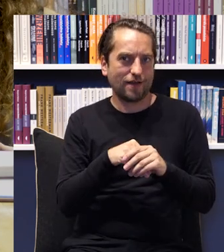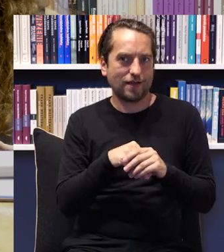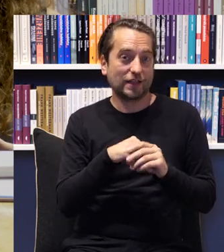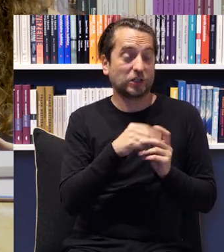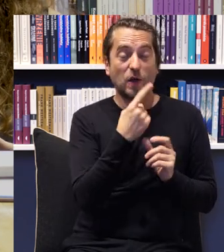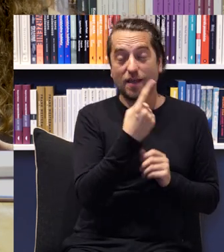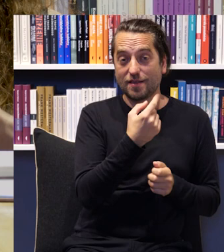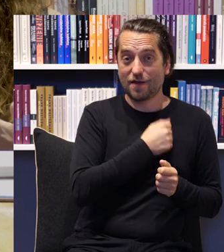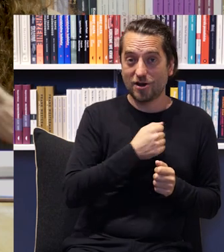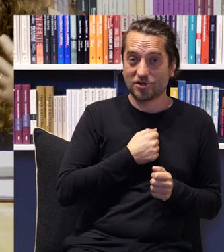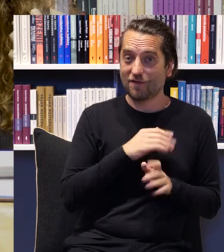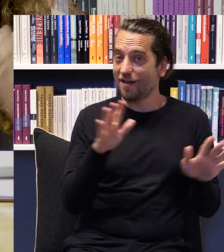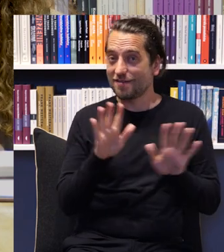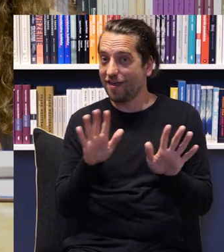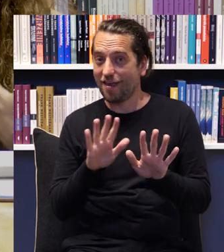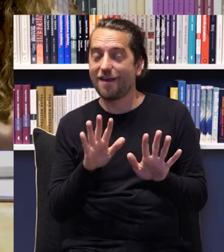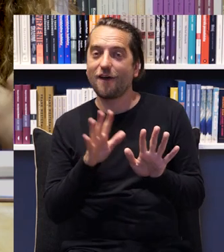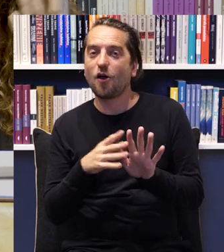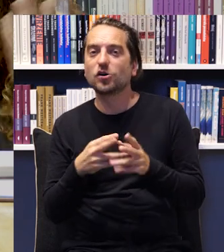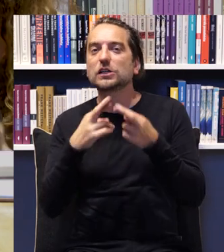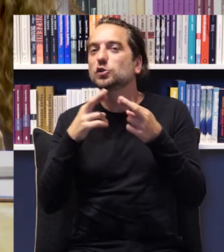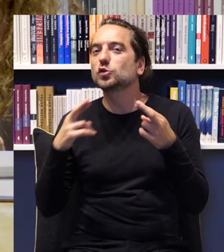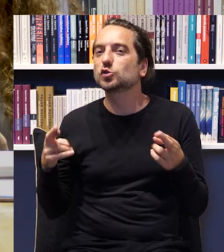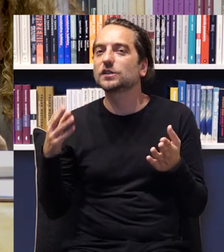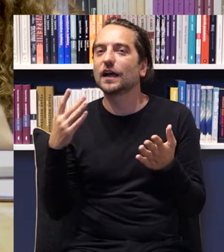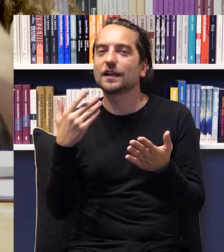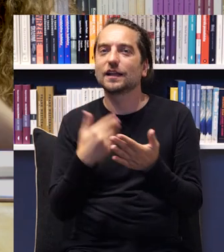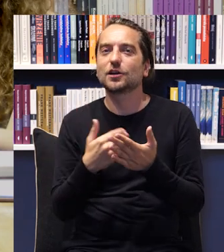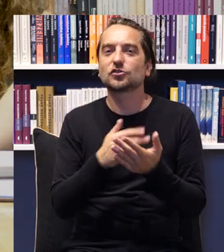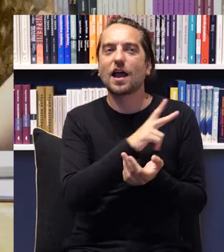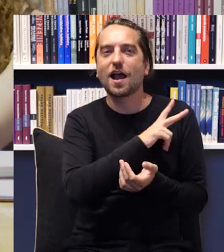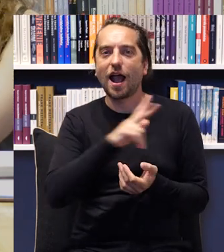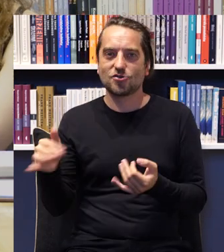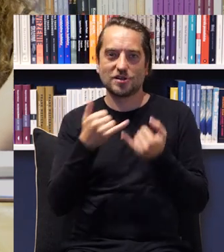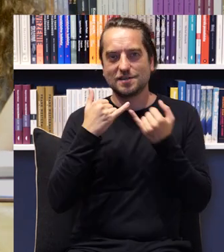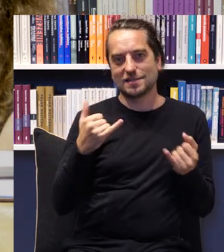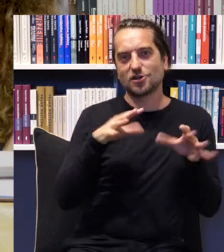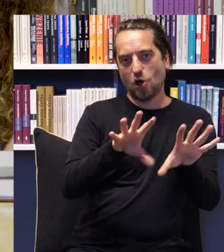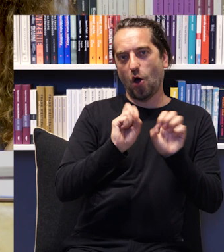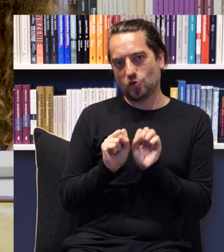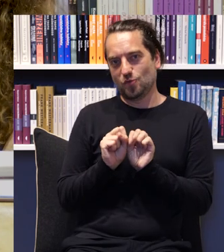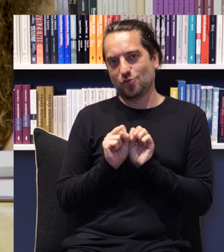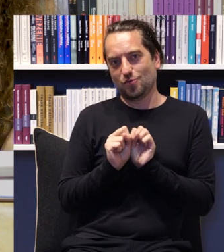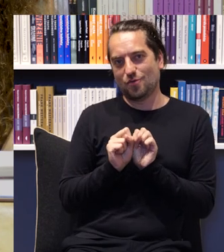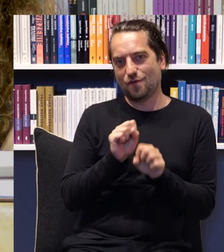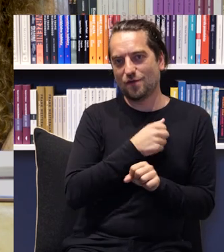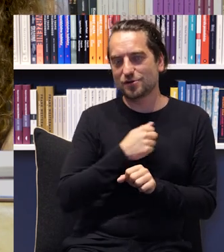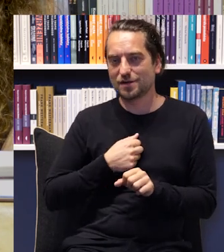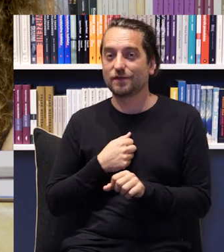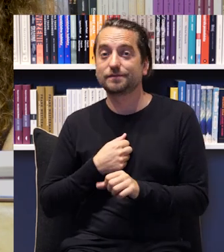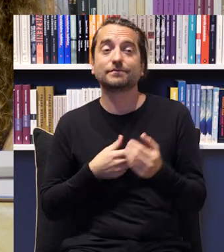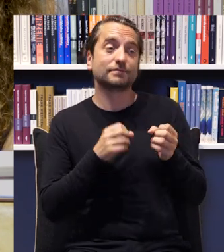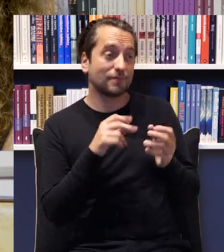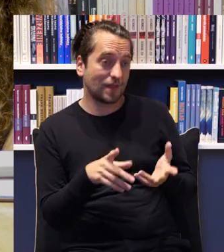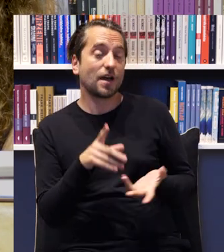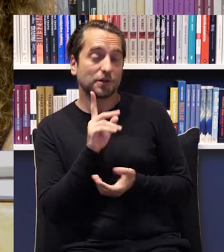jednej Warszawy, tylko ona się staje różna, ale bliska w różny sposób dla bardzo wielu różnych ludzi. Mhm. No bo to jest,